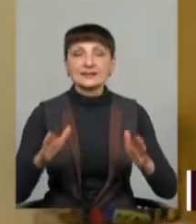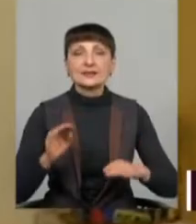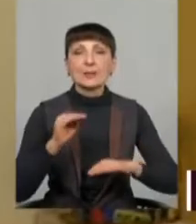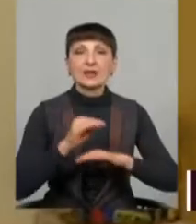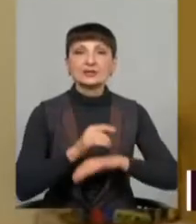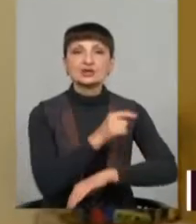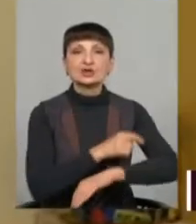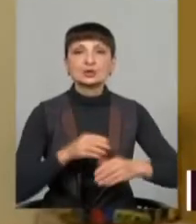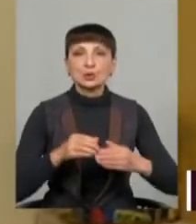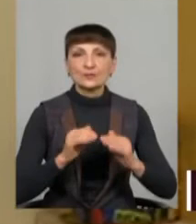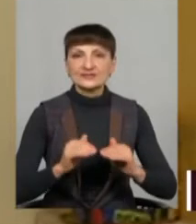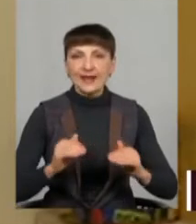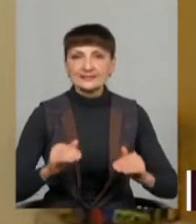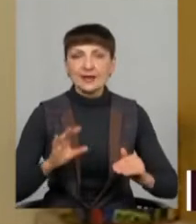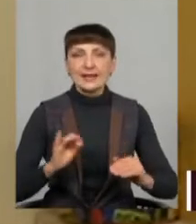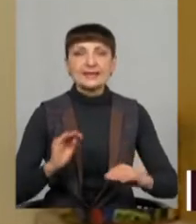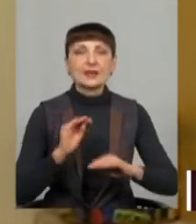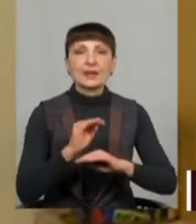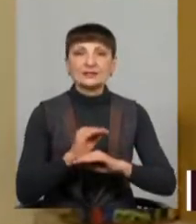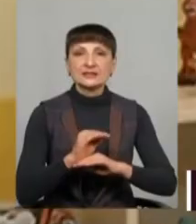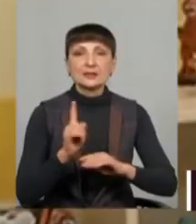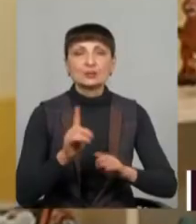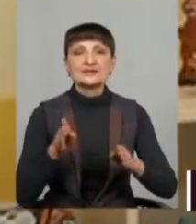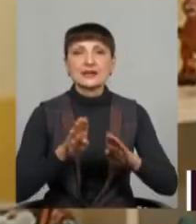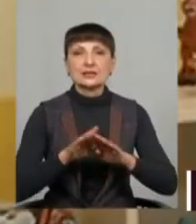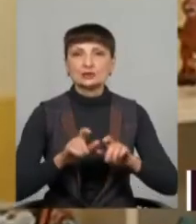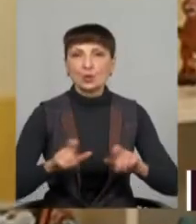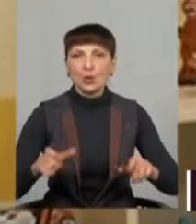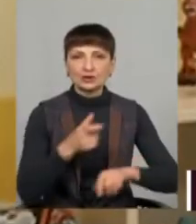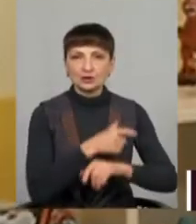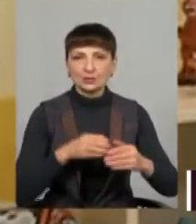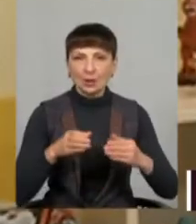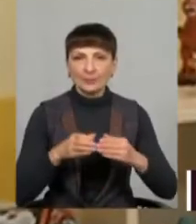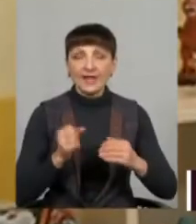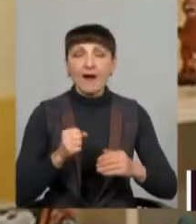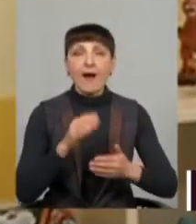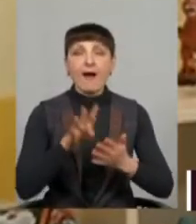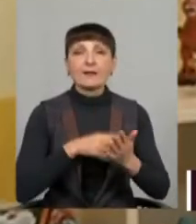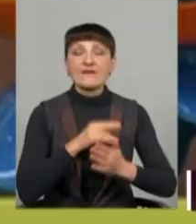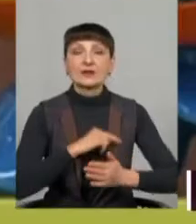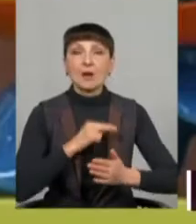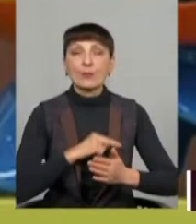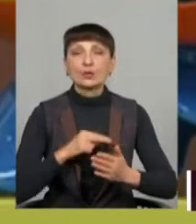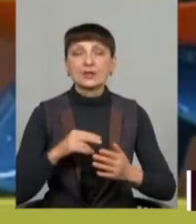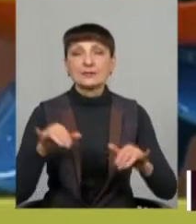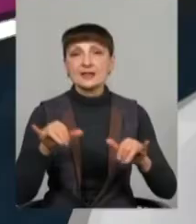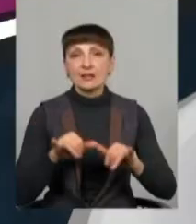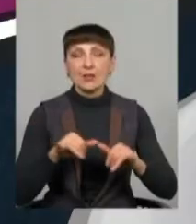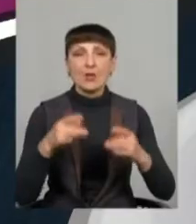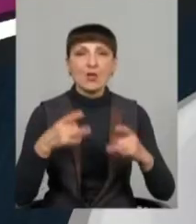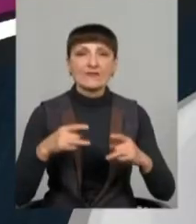дополнительных дежурных групп в детсадах и дополнительных дежурных классов в школах. А вот график работы объектов общественного питания, в том